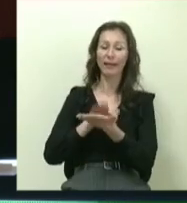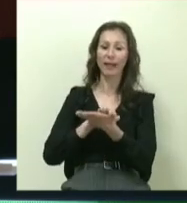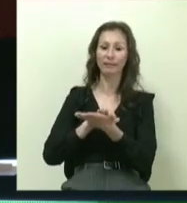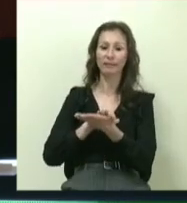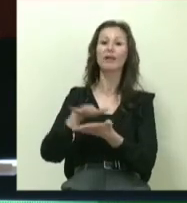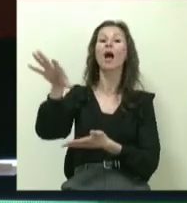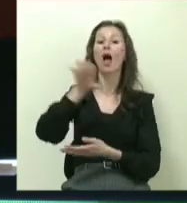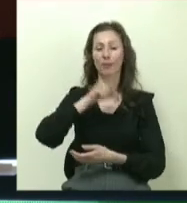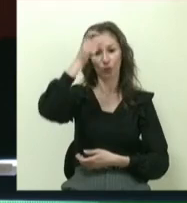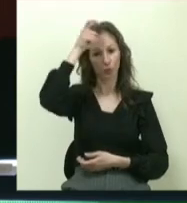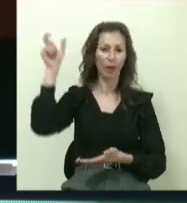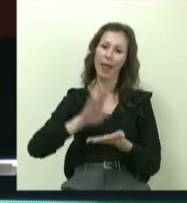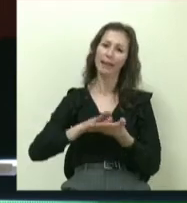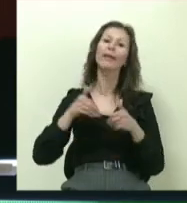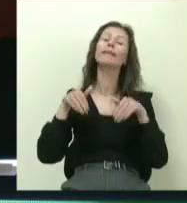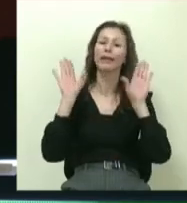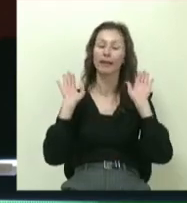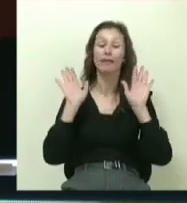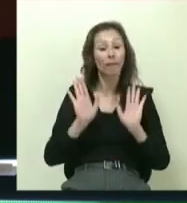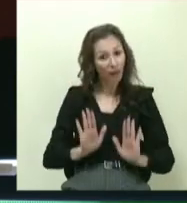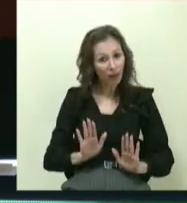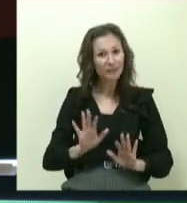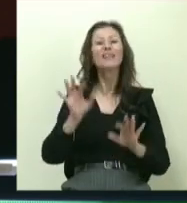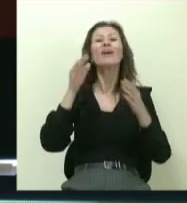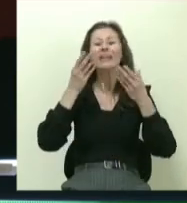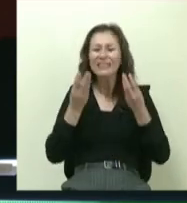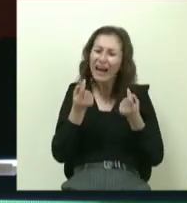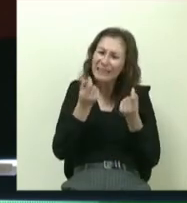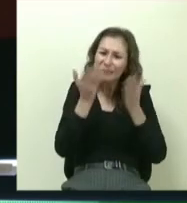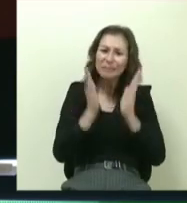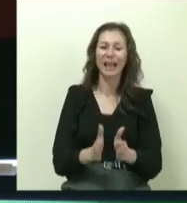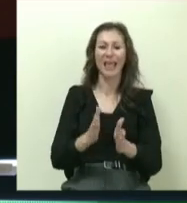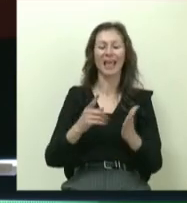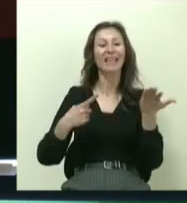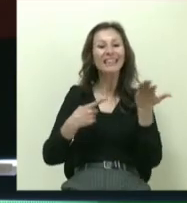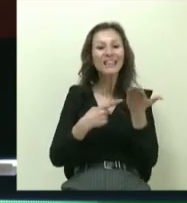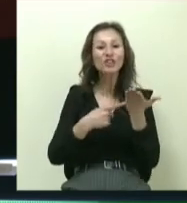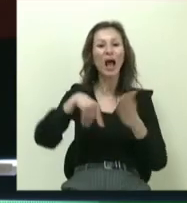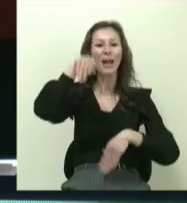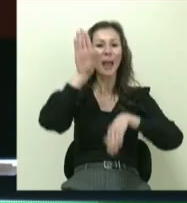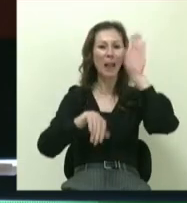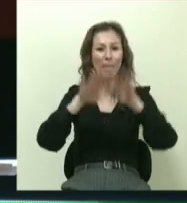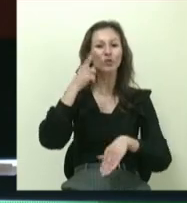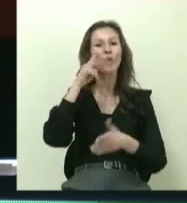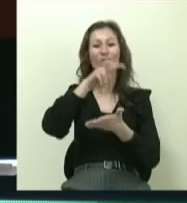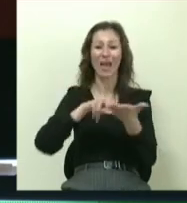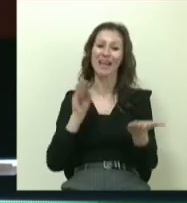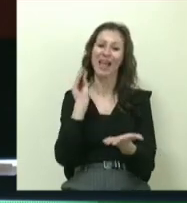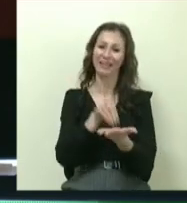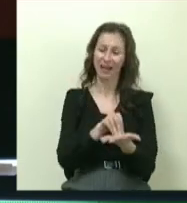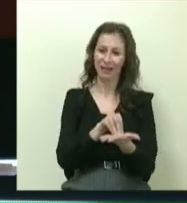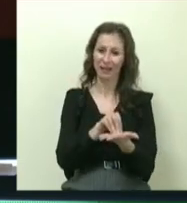Türkiye'nin elinde değil fakat hiç olmazsa dijital reklamcılığı vergilendirerek